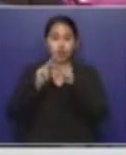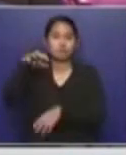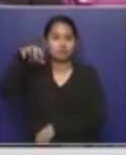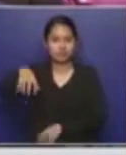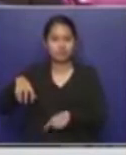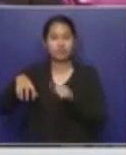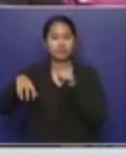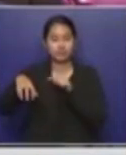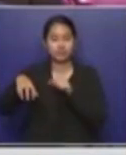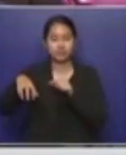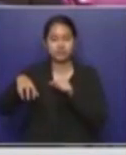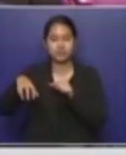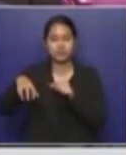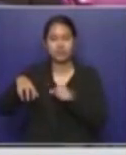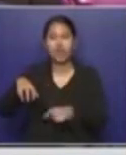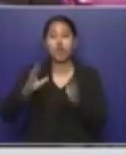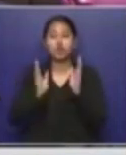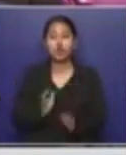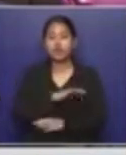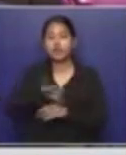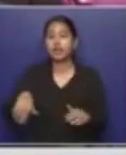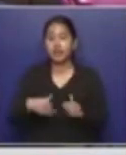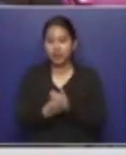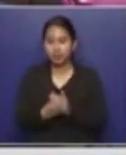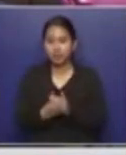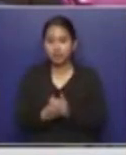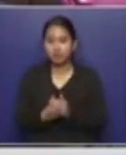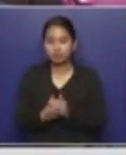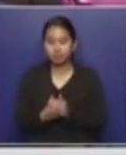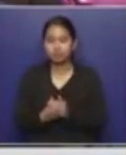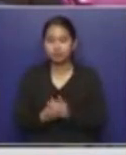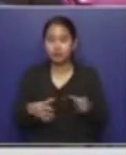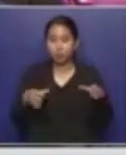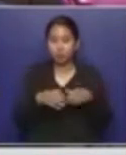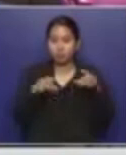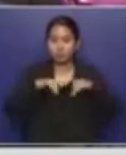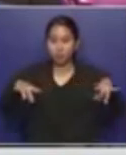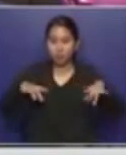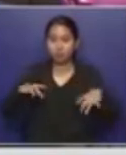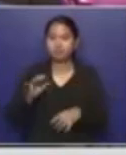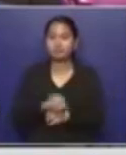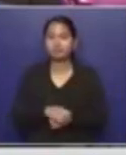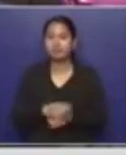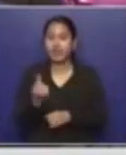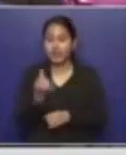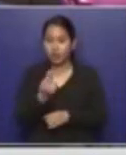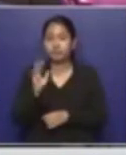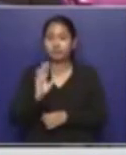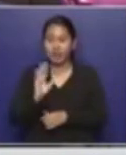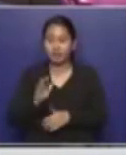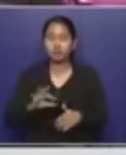ราทุกคนไม่ใช่เฉพาะพี่น้องซีกฝ่ายค้านพี่น้องสมาชิกสภาผู้แทนราษฎ